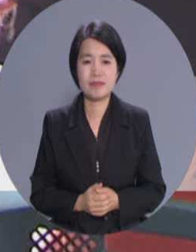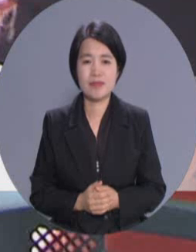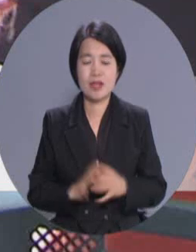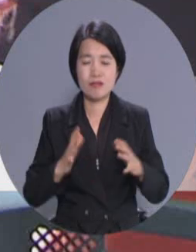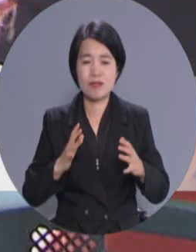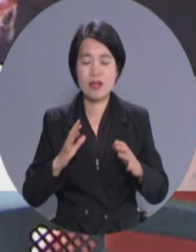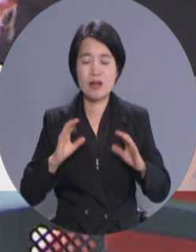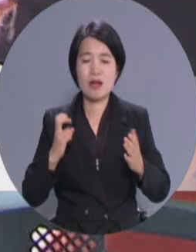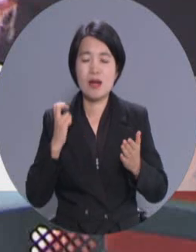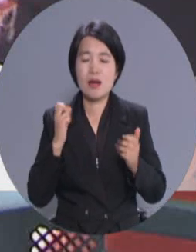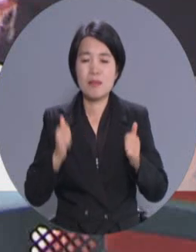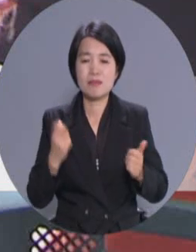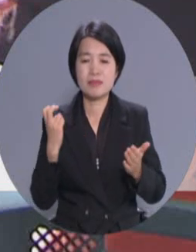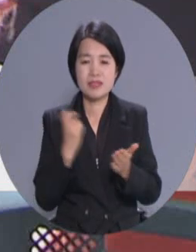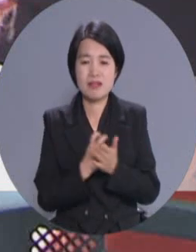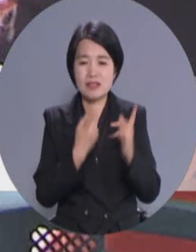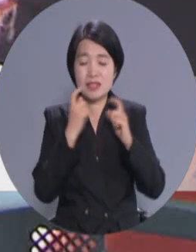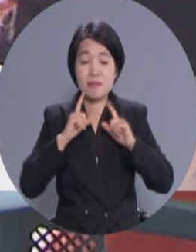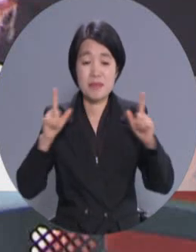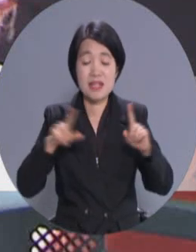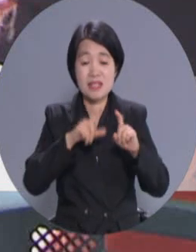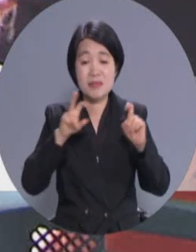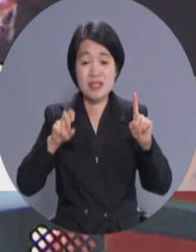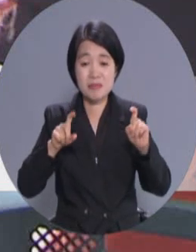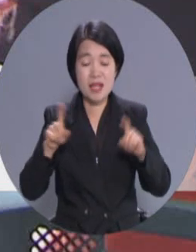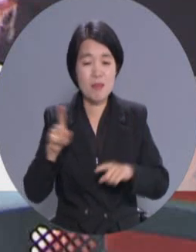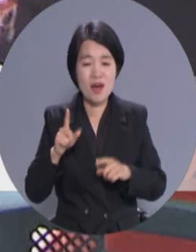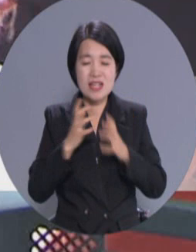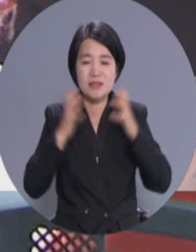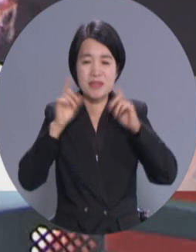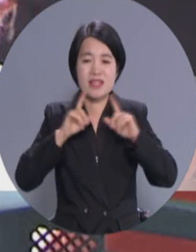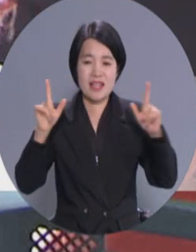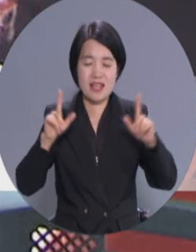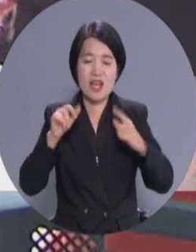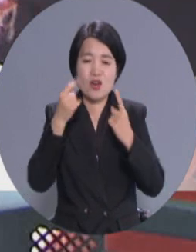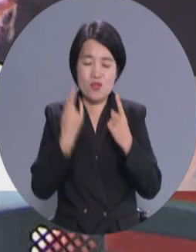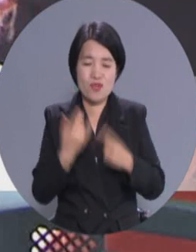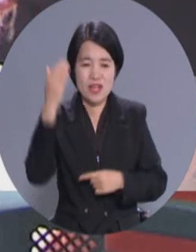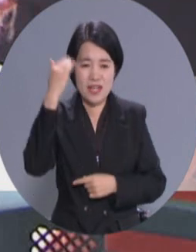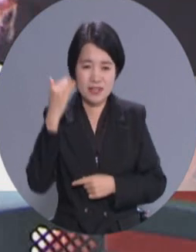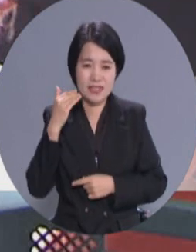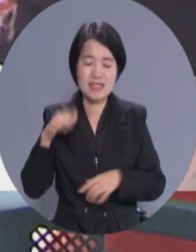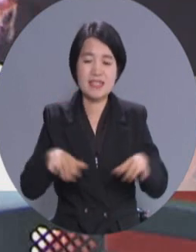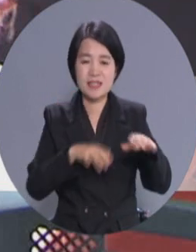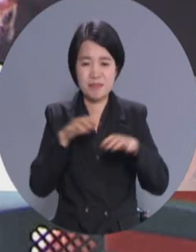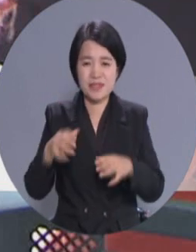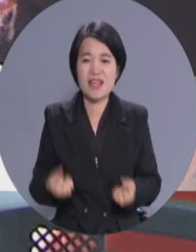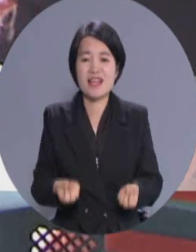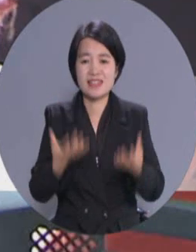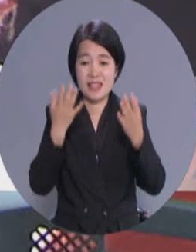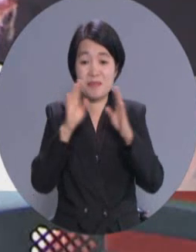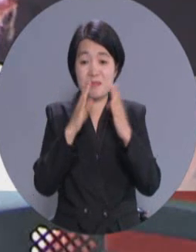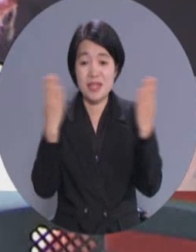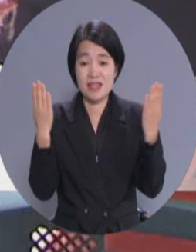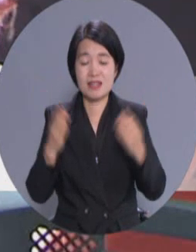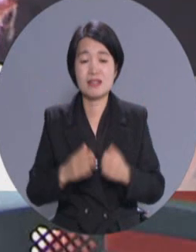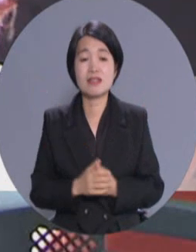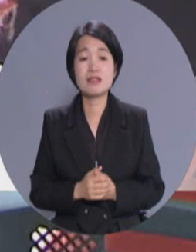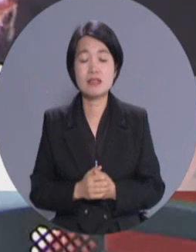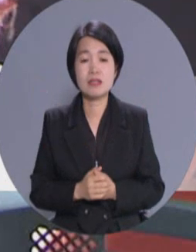국가 법정 기념일인 11월 22일 김치의 날에 맞춰 오늘 제1회 대한민국 김치 대전이